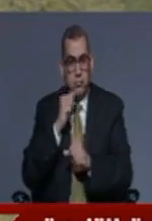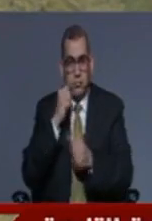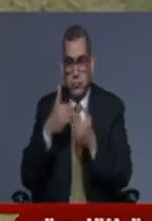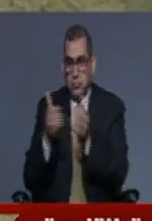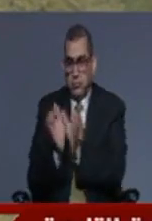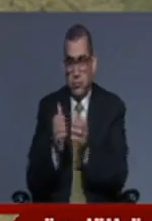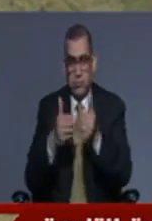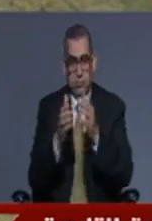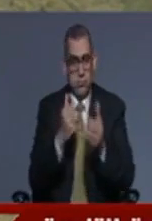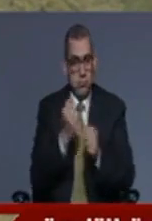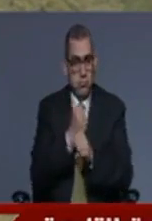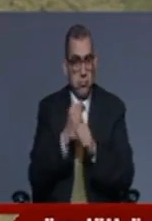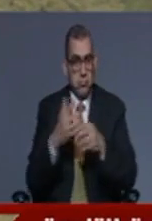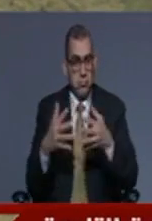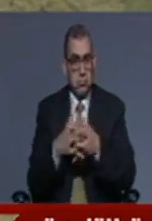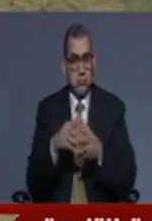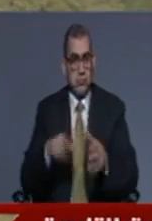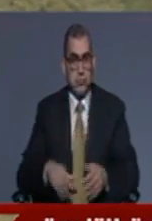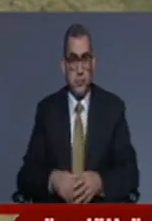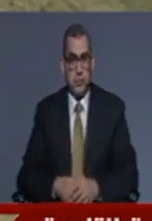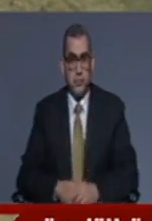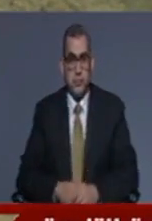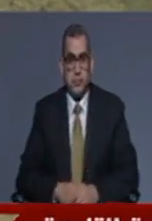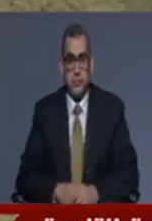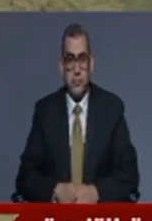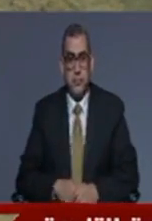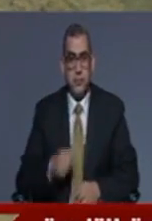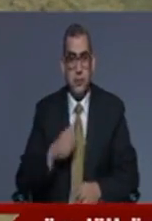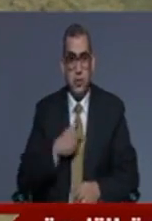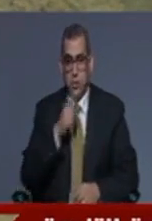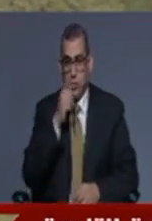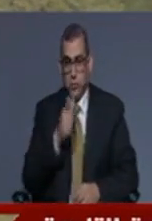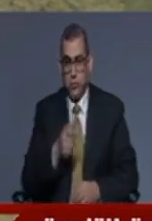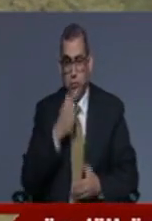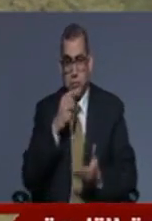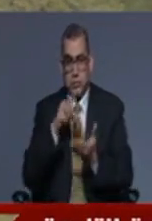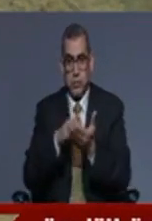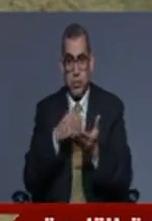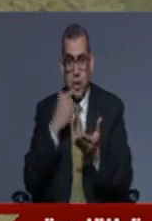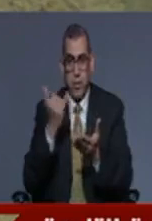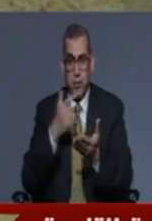المشترك الأفريقي. إن التقدم الذي أحرزناه